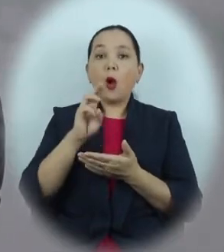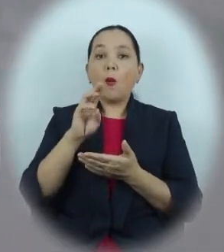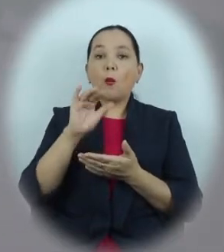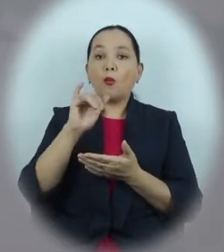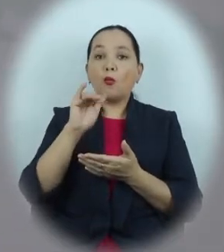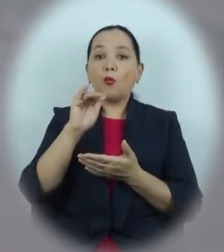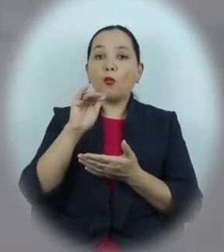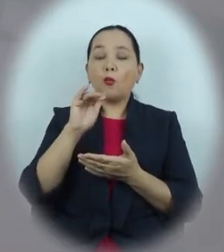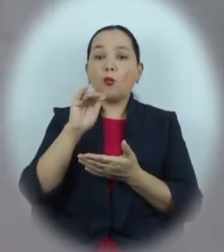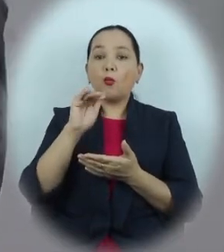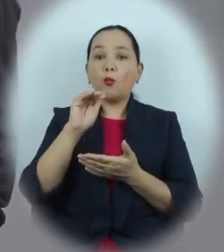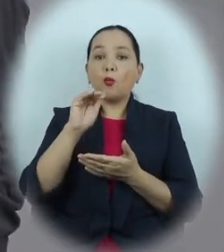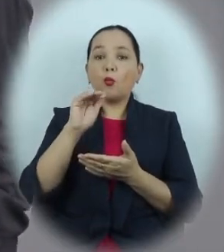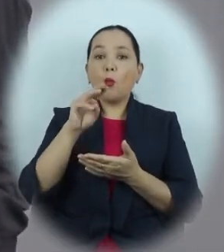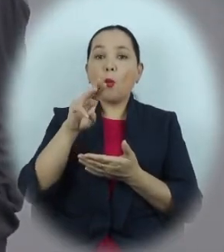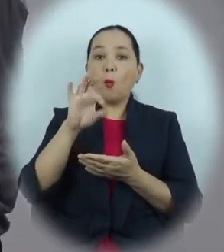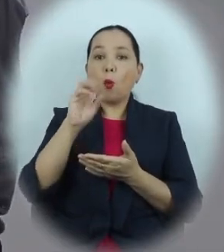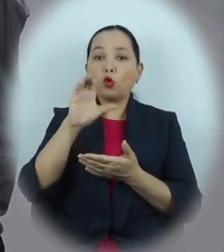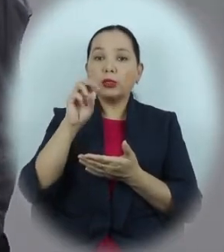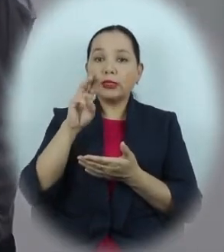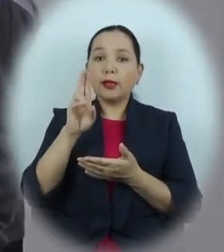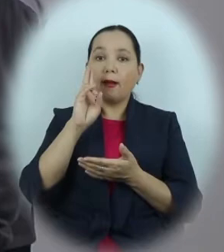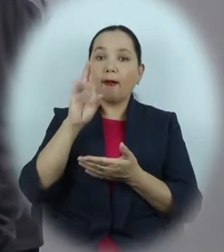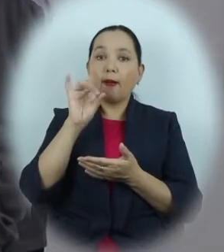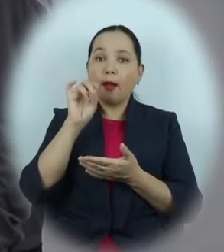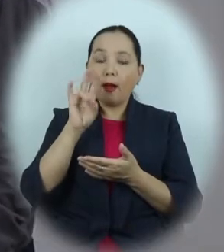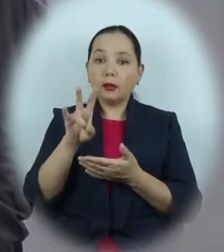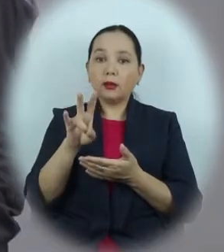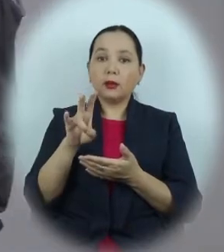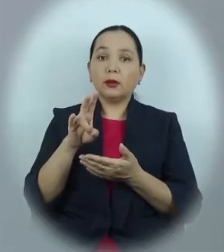Mostigimiz mana, mostigimiz. Kranlarimiz,